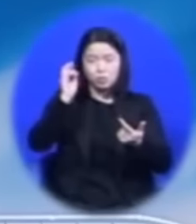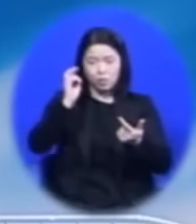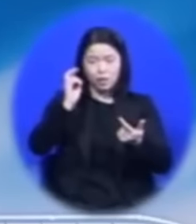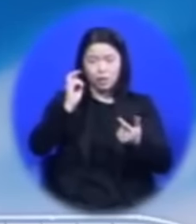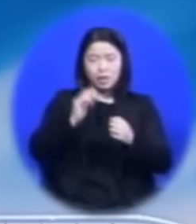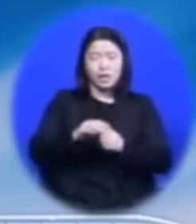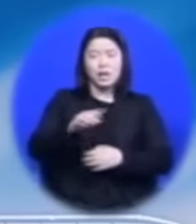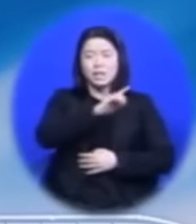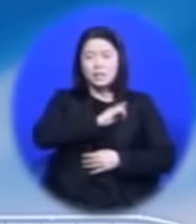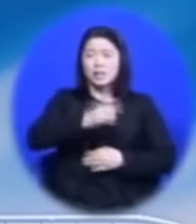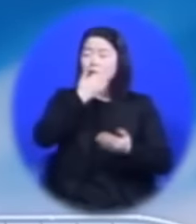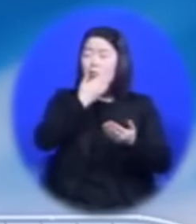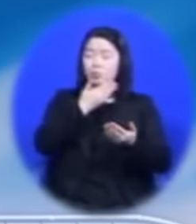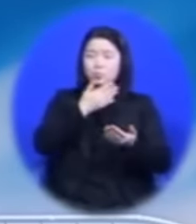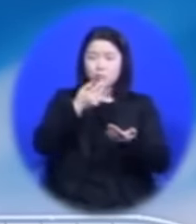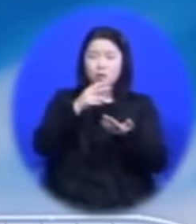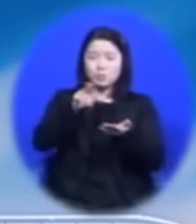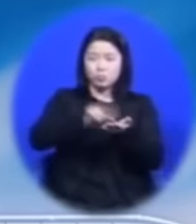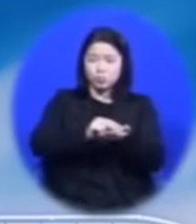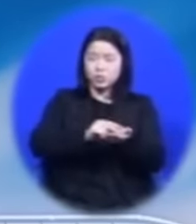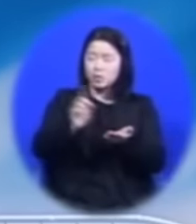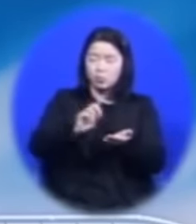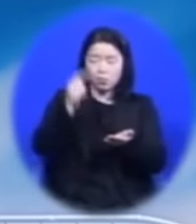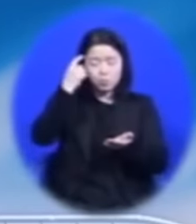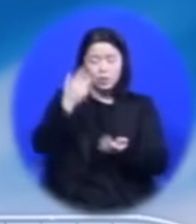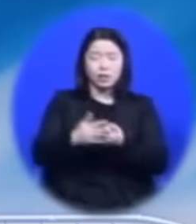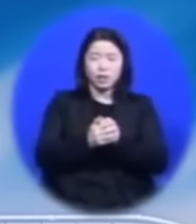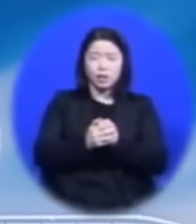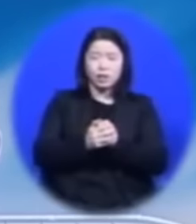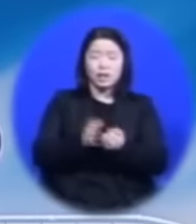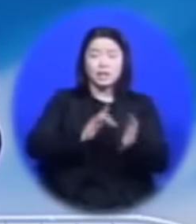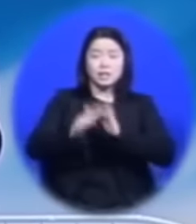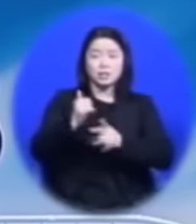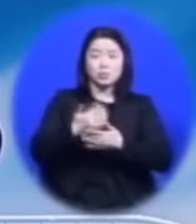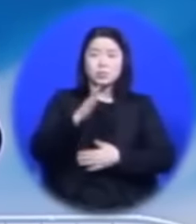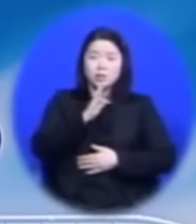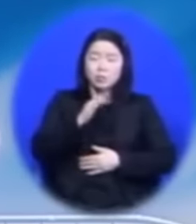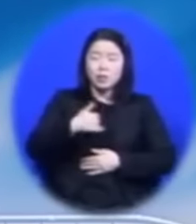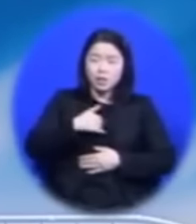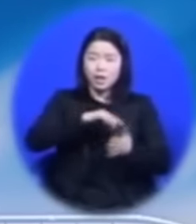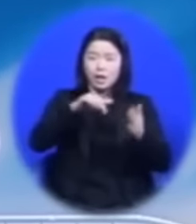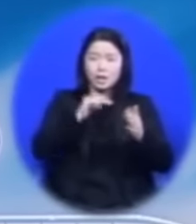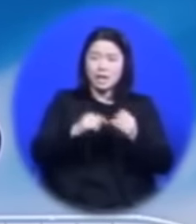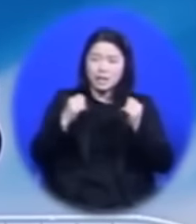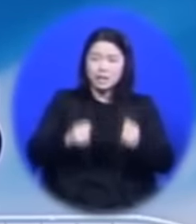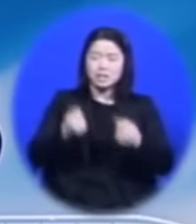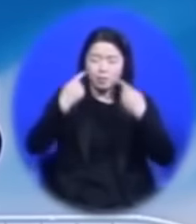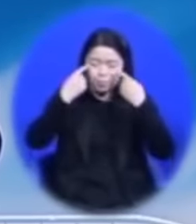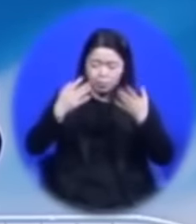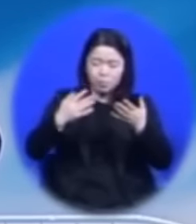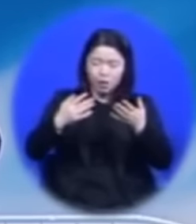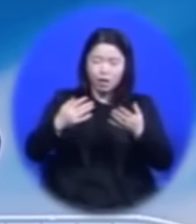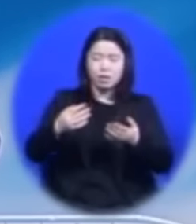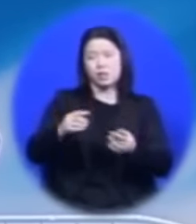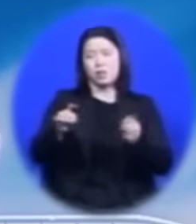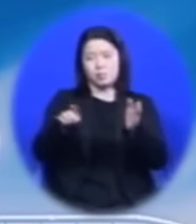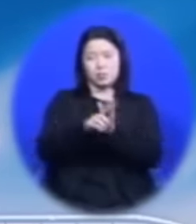가장 문제가 뭐죠? 예수님이 정말 내 안에 계시다고 하는 분명한 확신이 없는 겁니다.